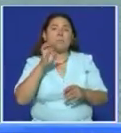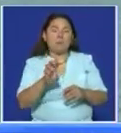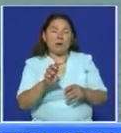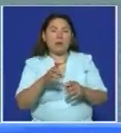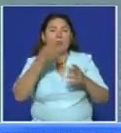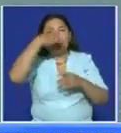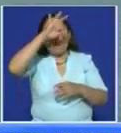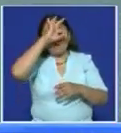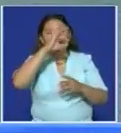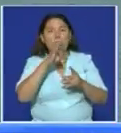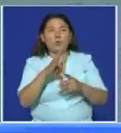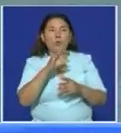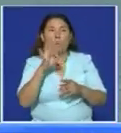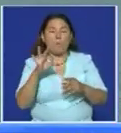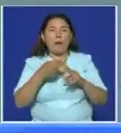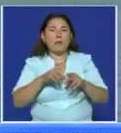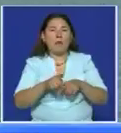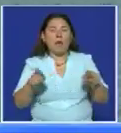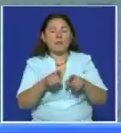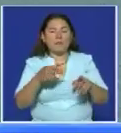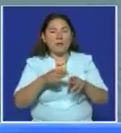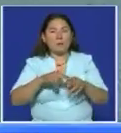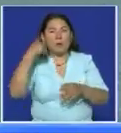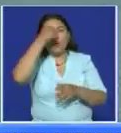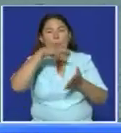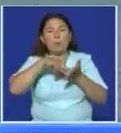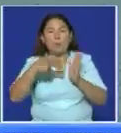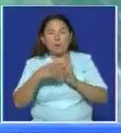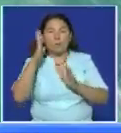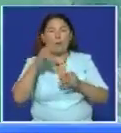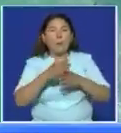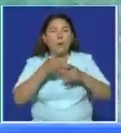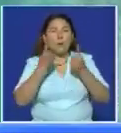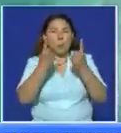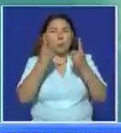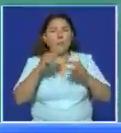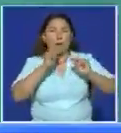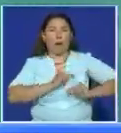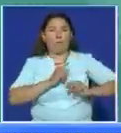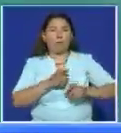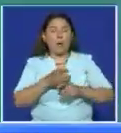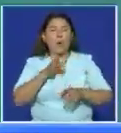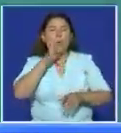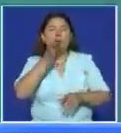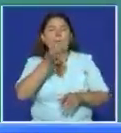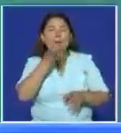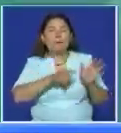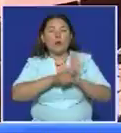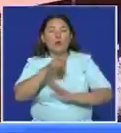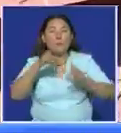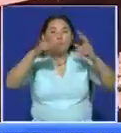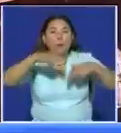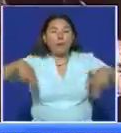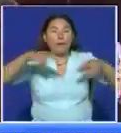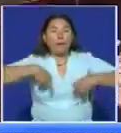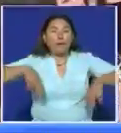и полицией. В рамках данной акции в этом году запланирована масштабная работа. Обычно рейды начинаются с раннего утра. Начинается прочёска